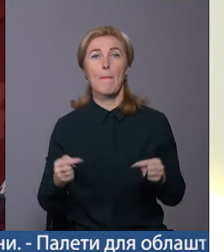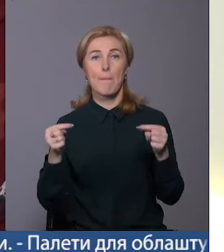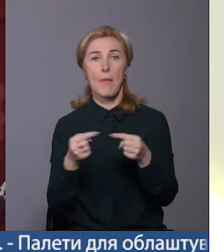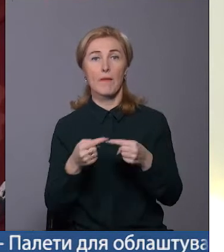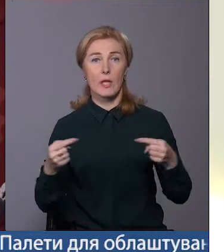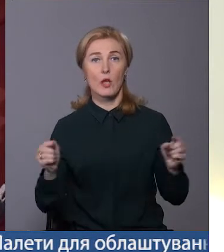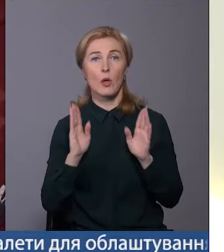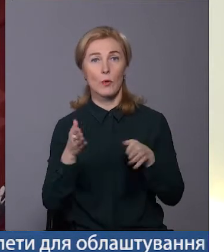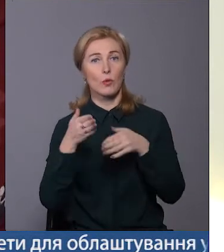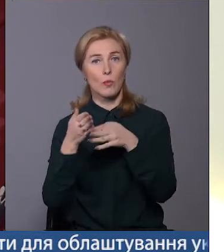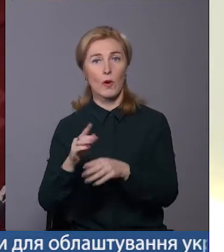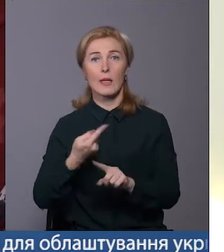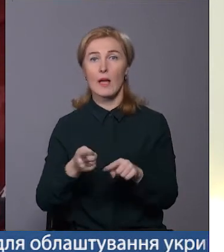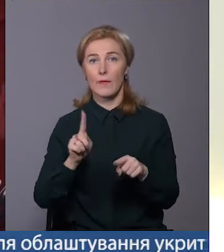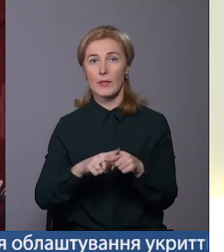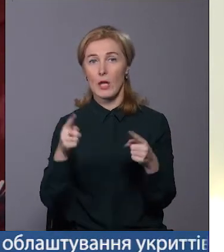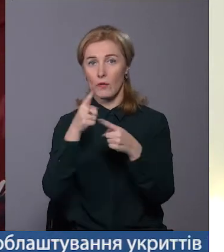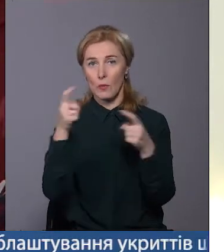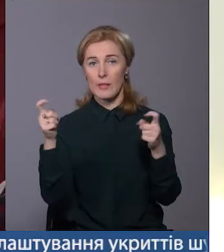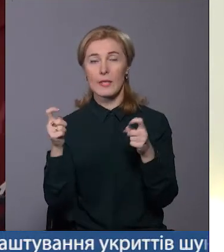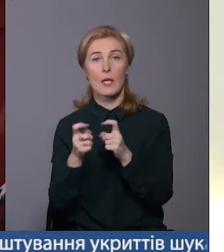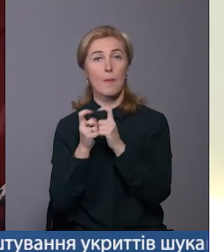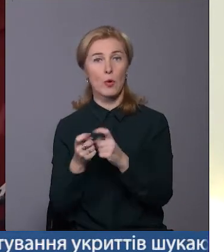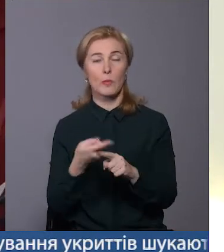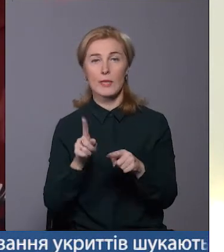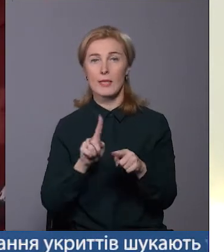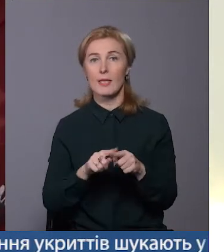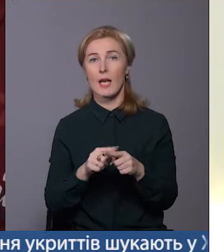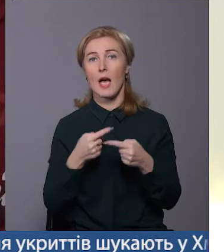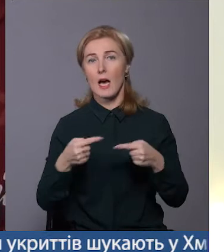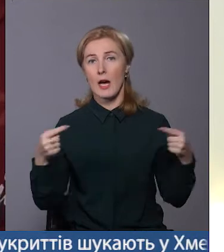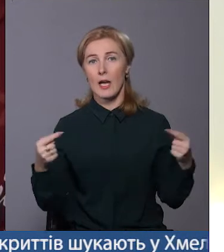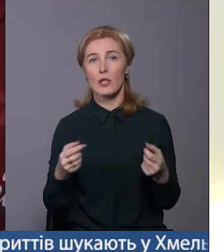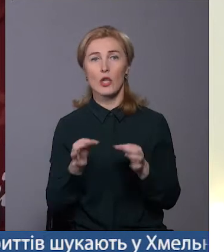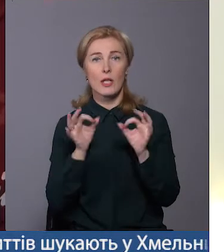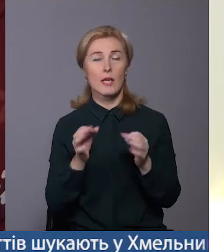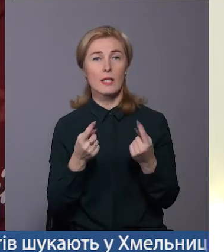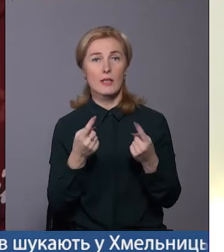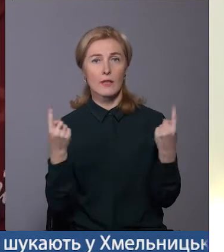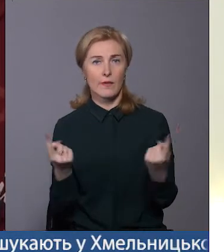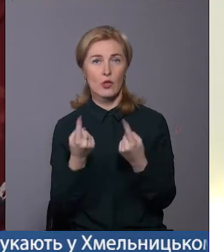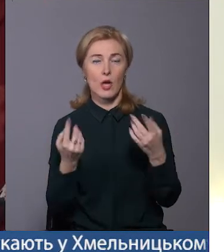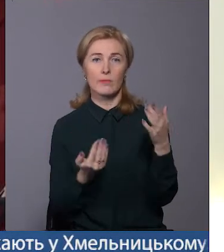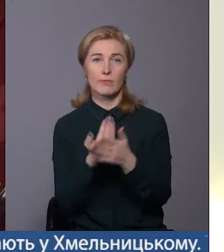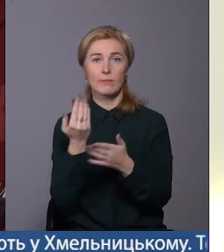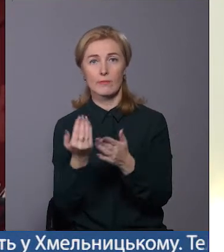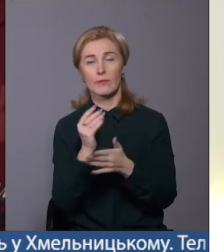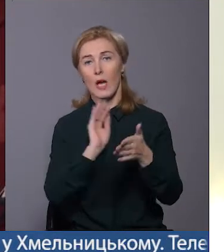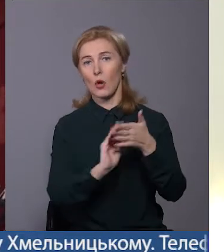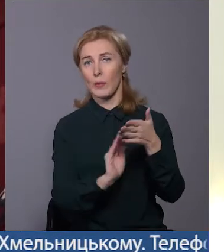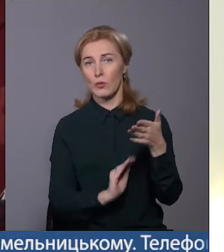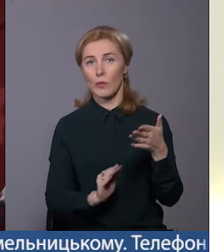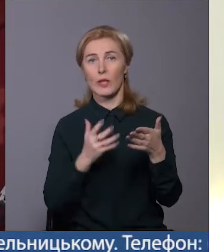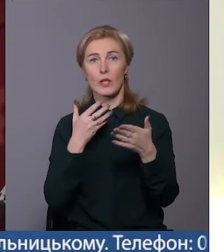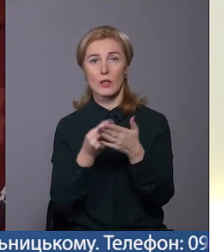будуть допомагати в цій нашій інформаційній боротьбі. Це речі такі, як звичайні репости, коментування, чи просто розміщення певної інформації на